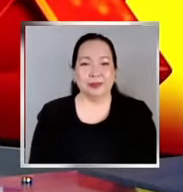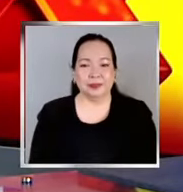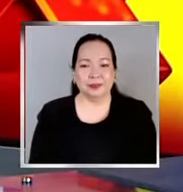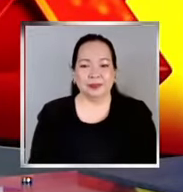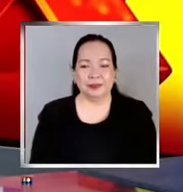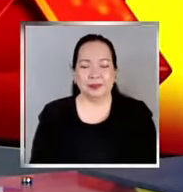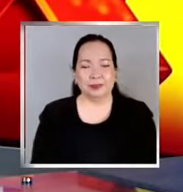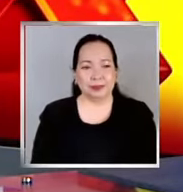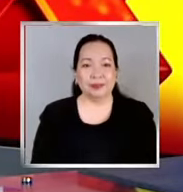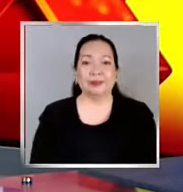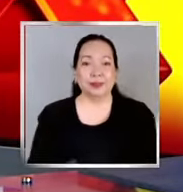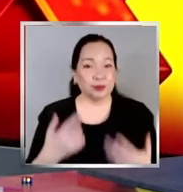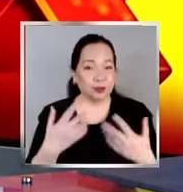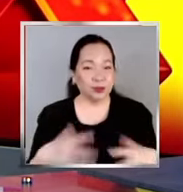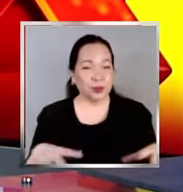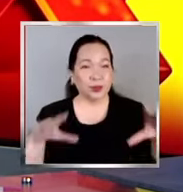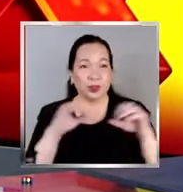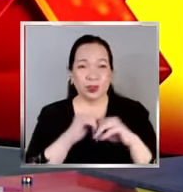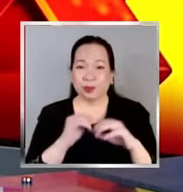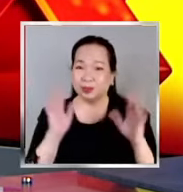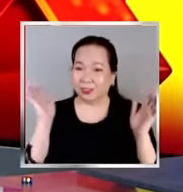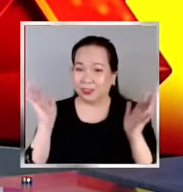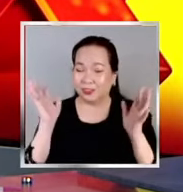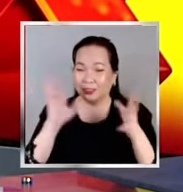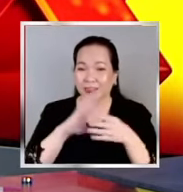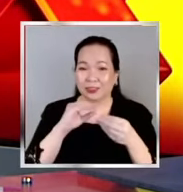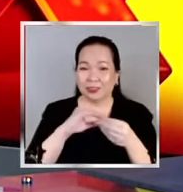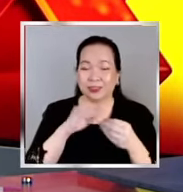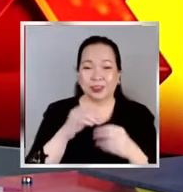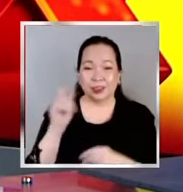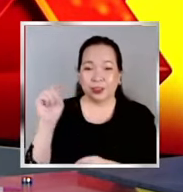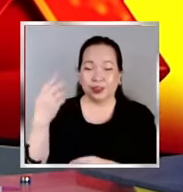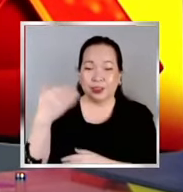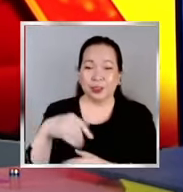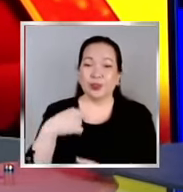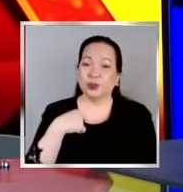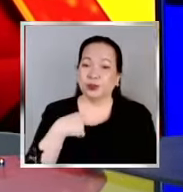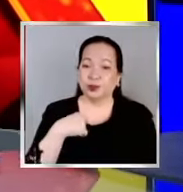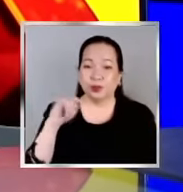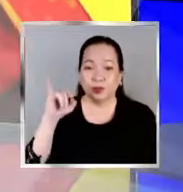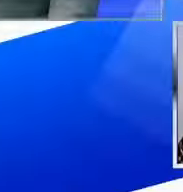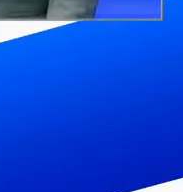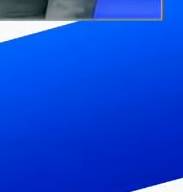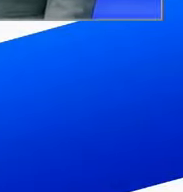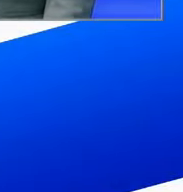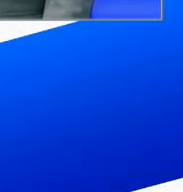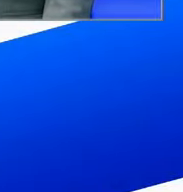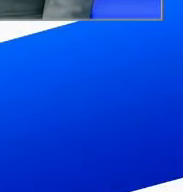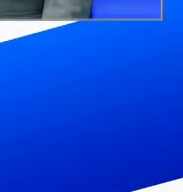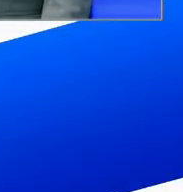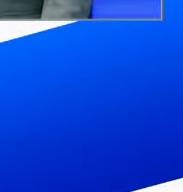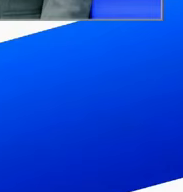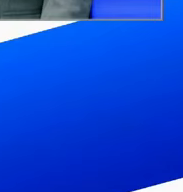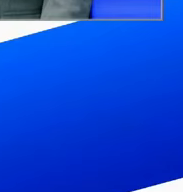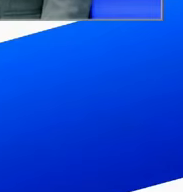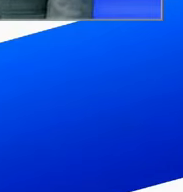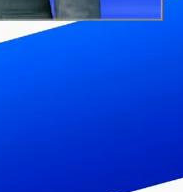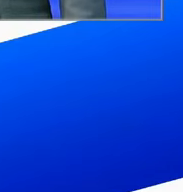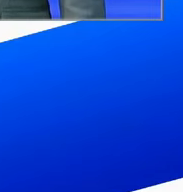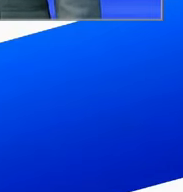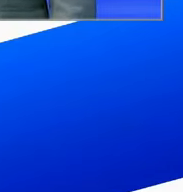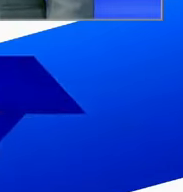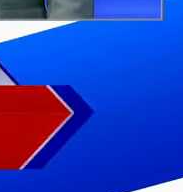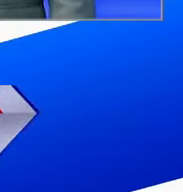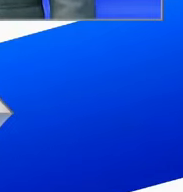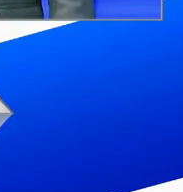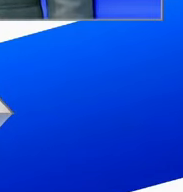At yan ang mga chika ko this Thursday night. Ako po si Iya Arellano. Miss Mel, Miss Vicky, Emil. Thank you, Iya. Salamat, Iya. At yan ang